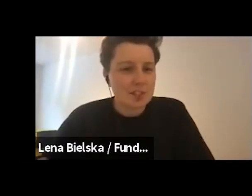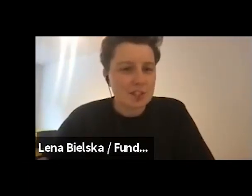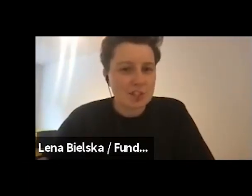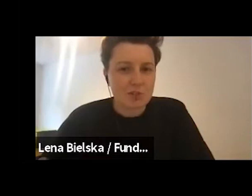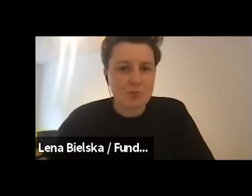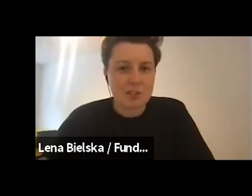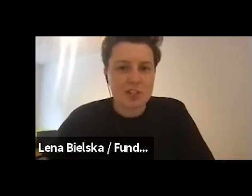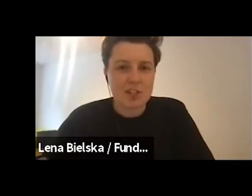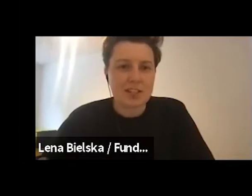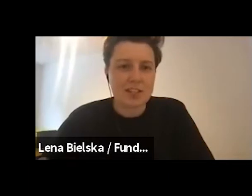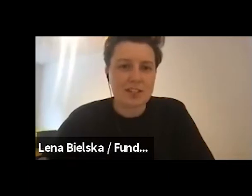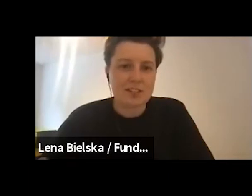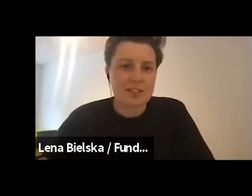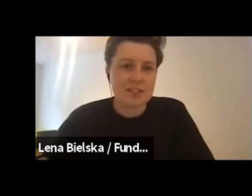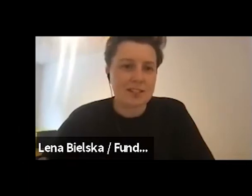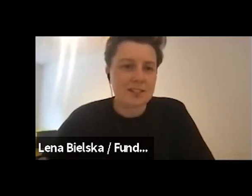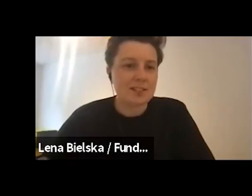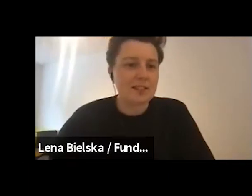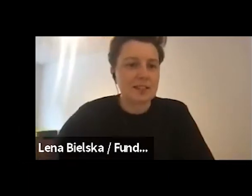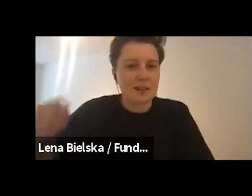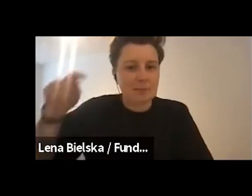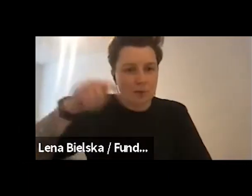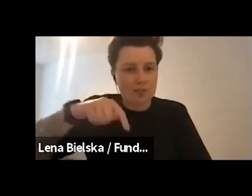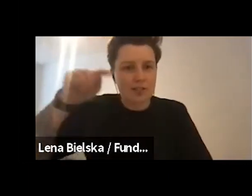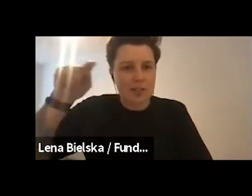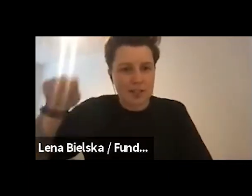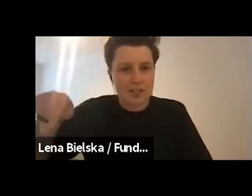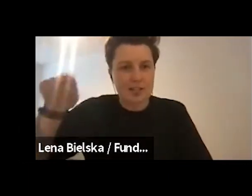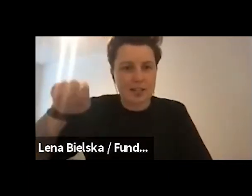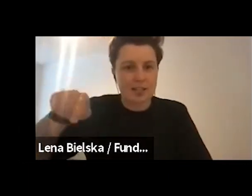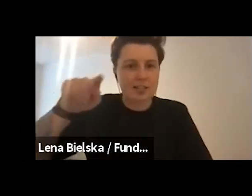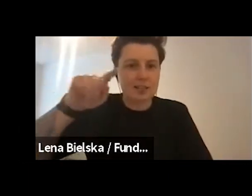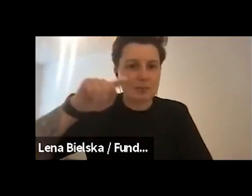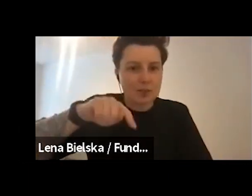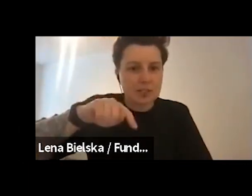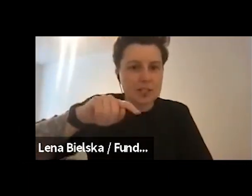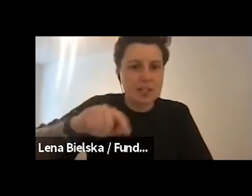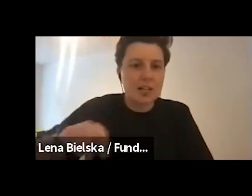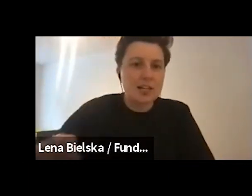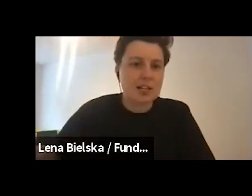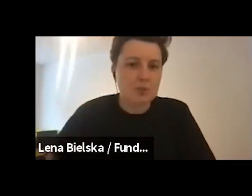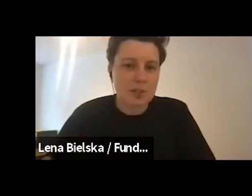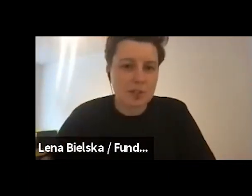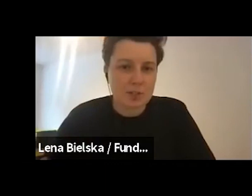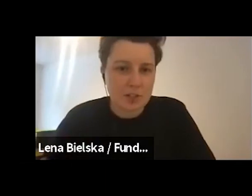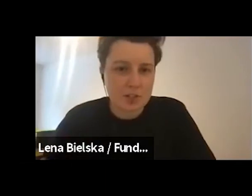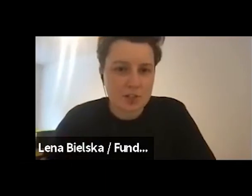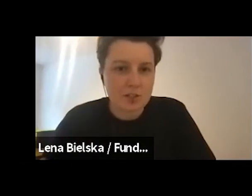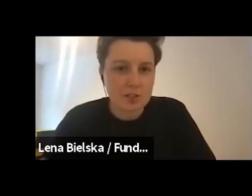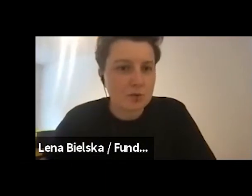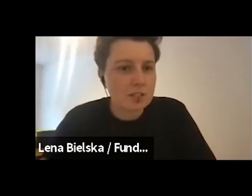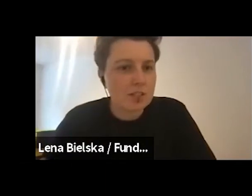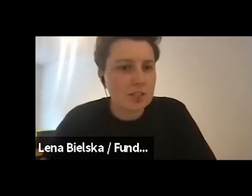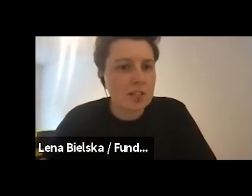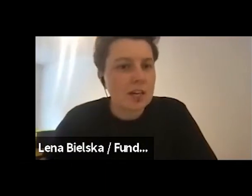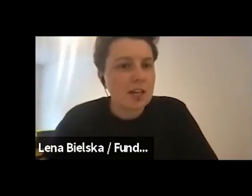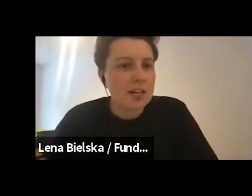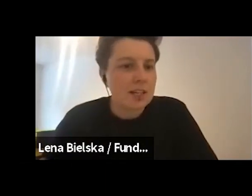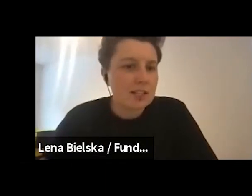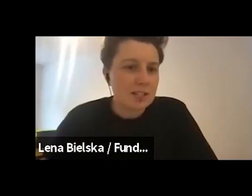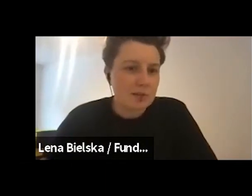Mamy też tłumaczenie na polski, angielski, polski. Tłumaczy Marcin